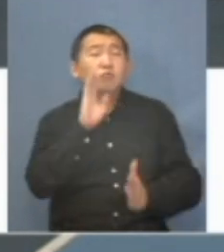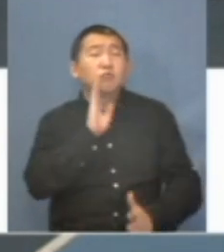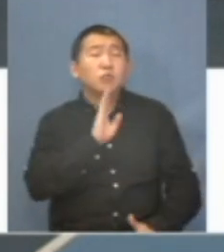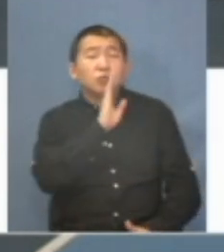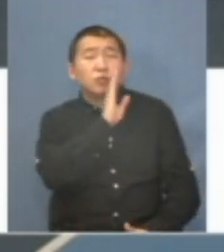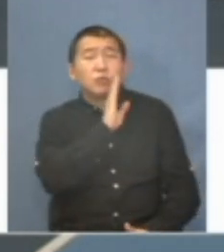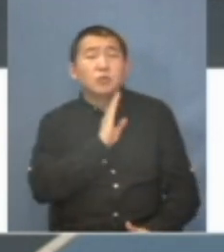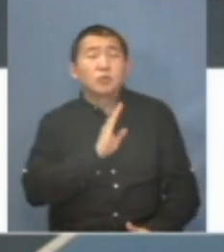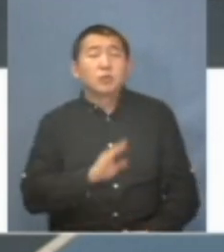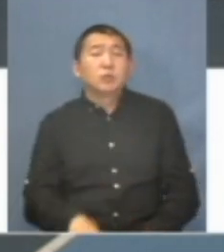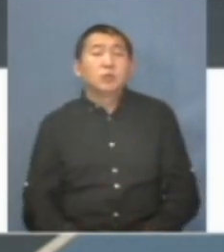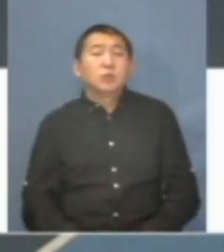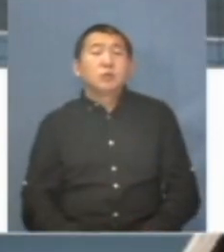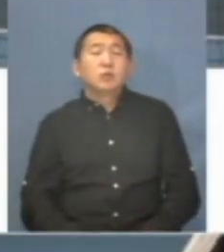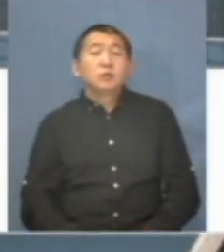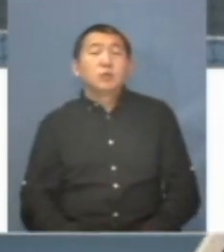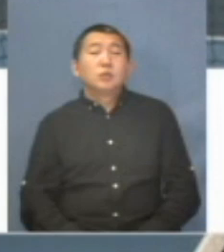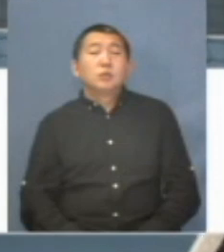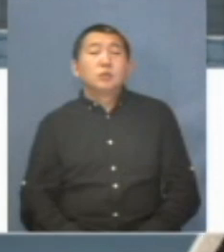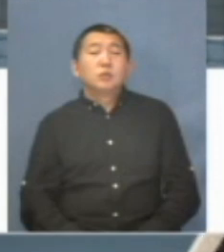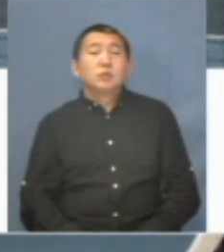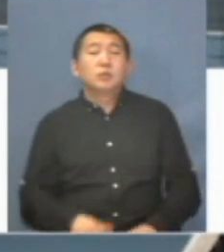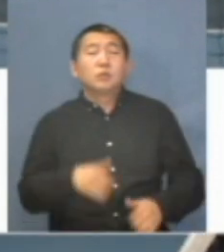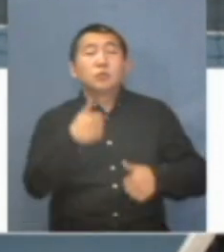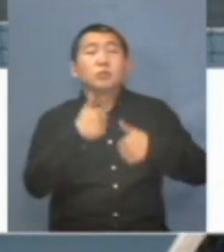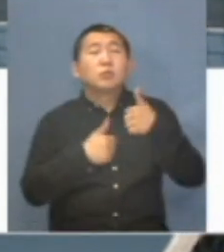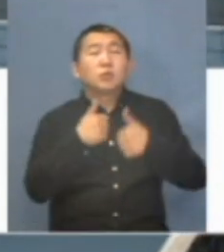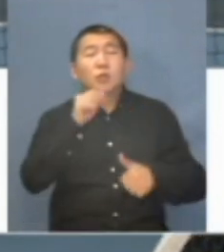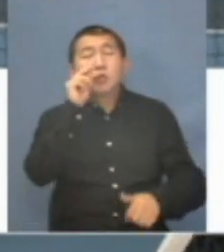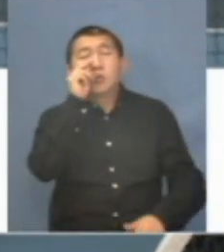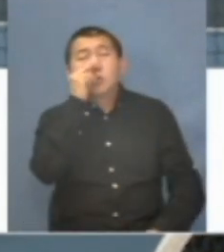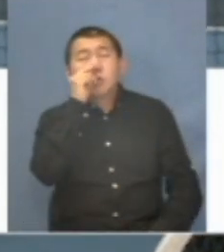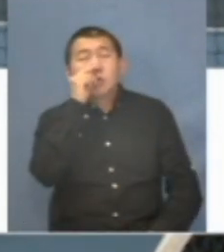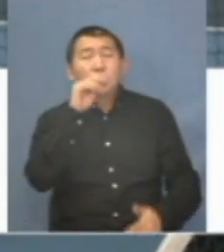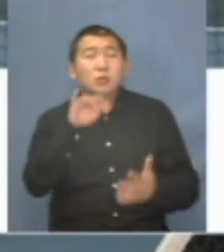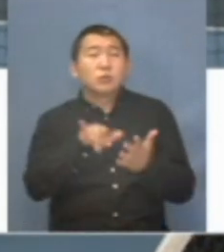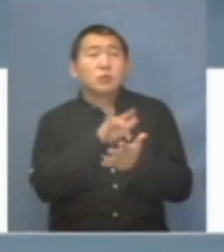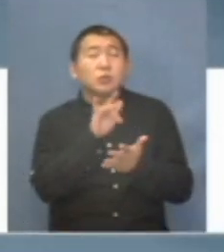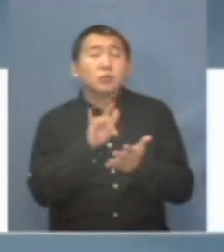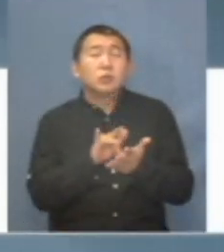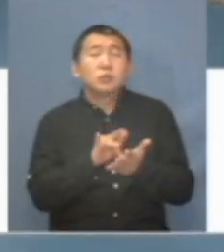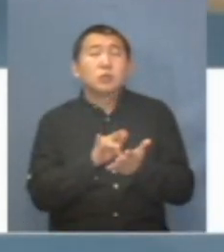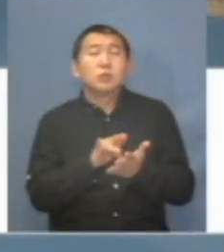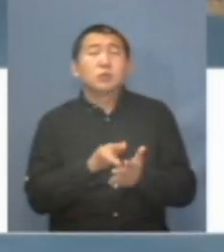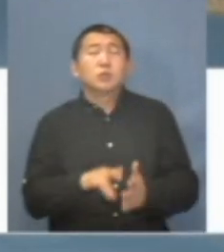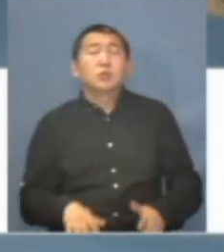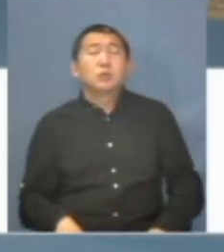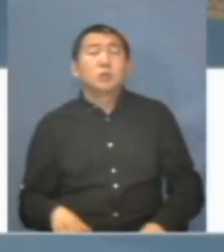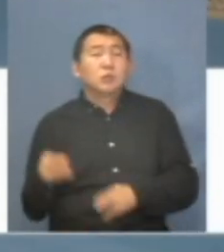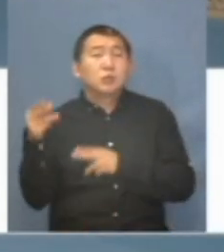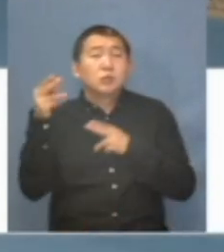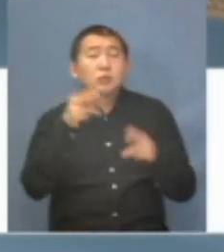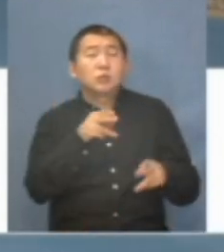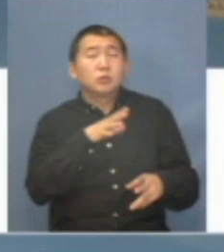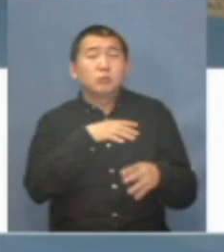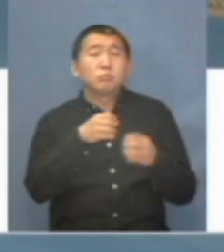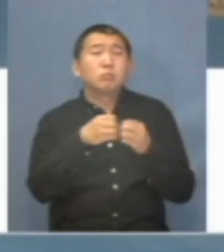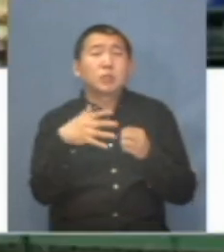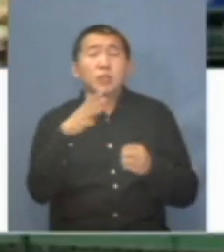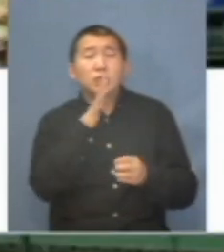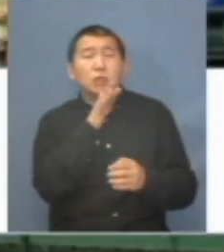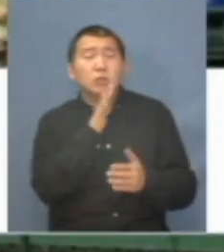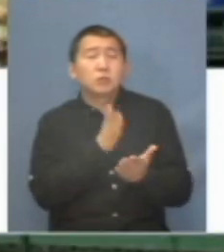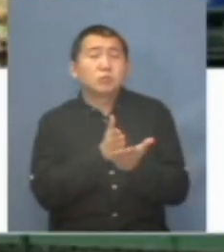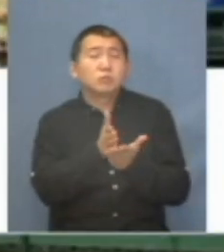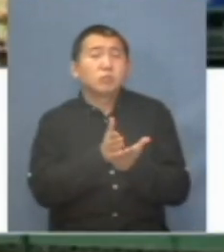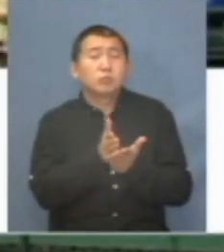елінің спортшылары жеңіске жетті. Турнирге Шымкент қаласынан Ерасыл Марат та келген. Оның үлкен тенниске қадам басқанына 15 жыл болған.